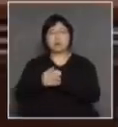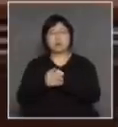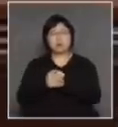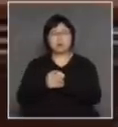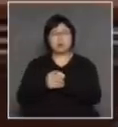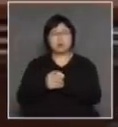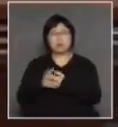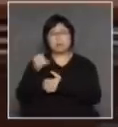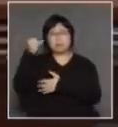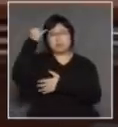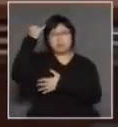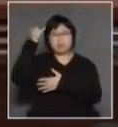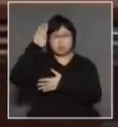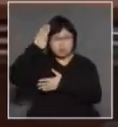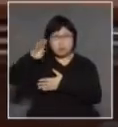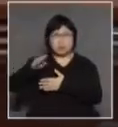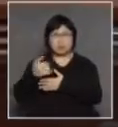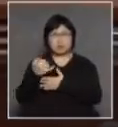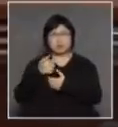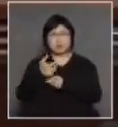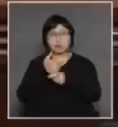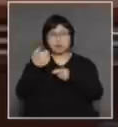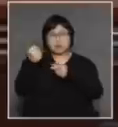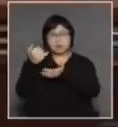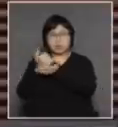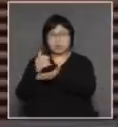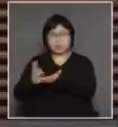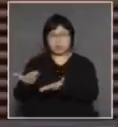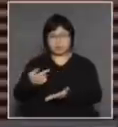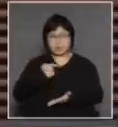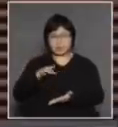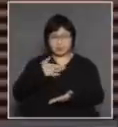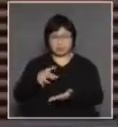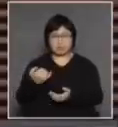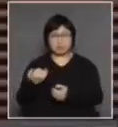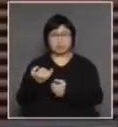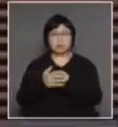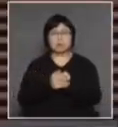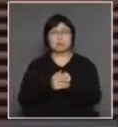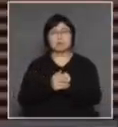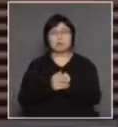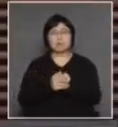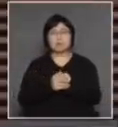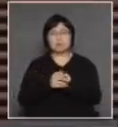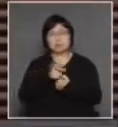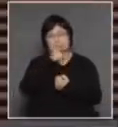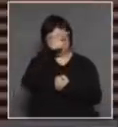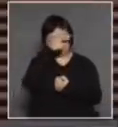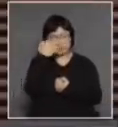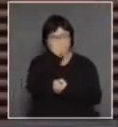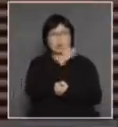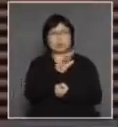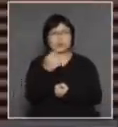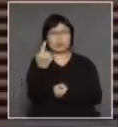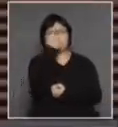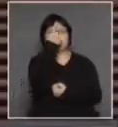我不知道會不會去到一個地步，就是財政司司長這個位置都不需要要的了，特首就可以一次呢